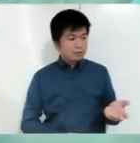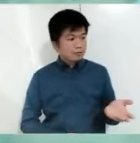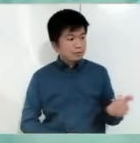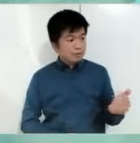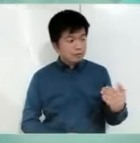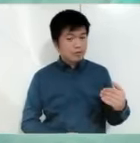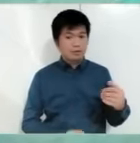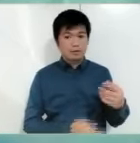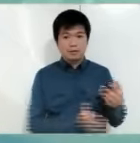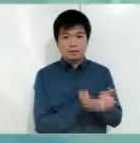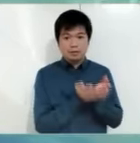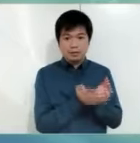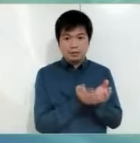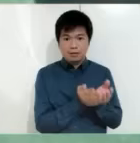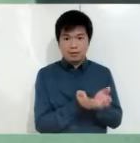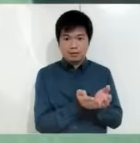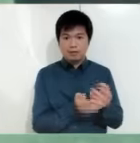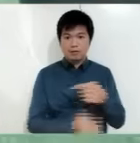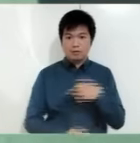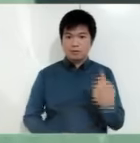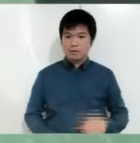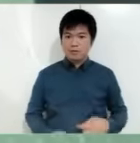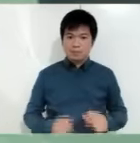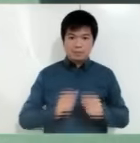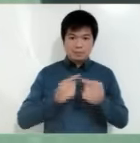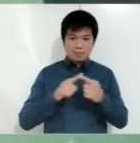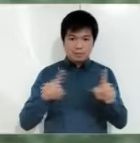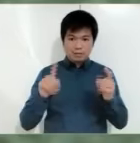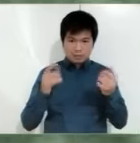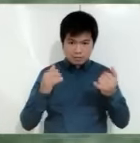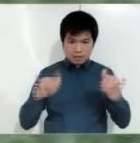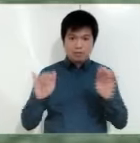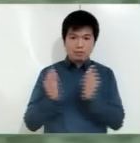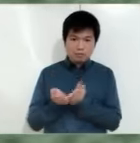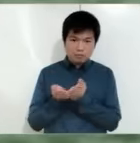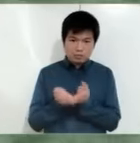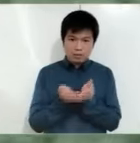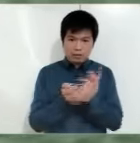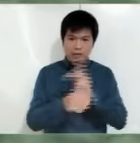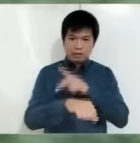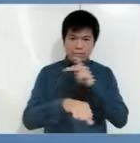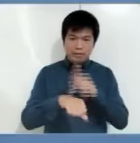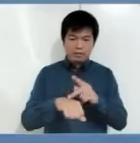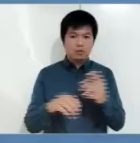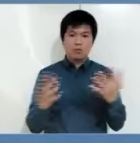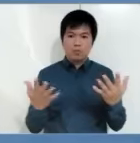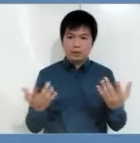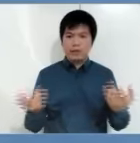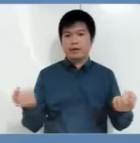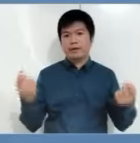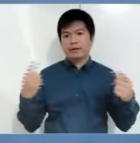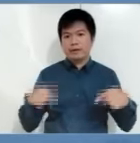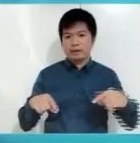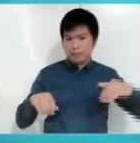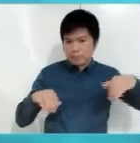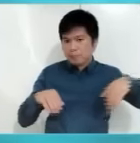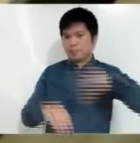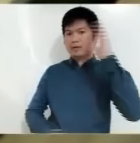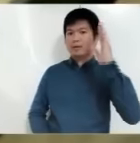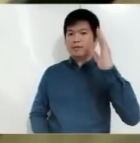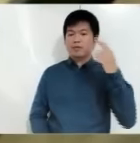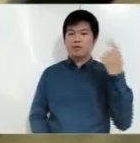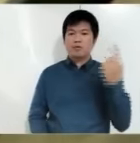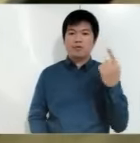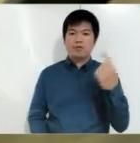nagpatinag. Nagpatuloy lang daw sa ruta ang ating barko at wala raw nangyaring pananaboy. Propaganda lang daw ang